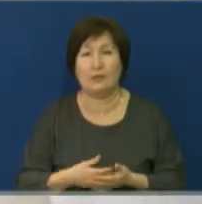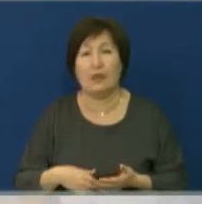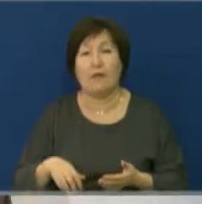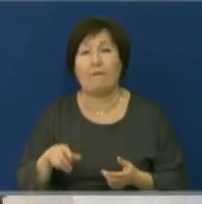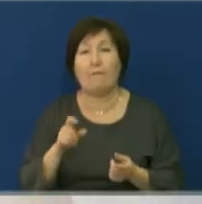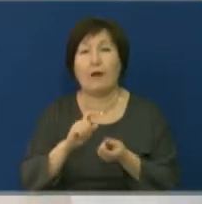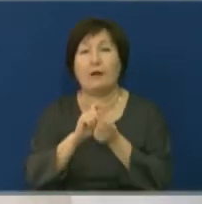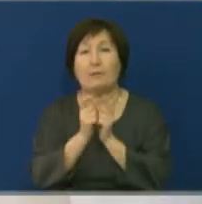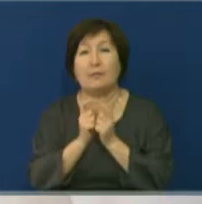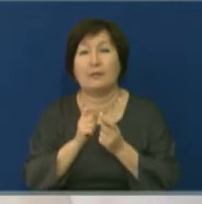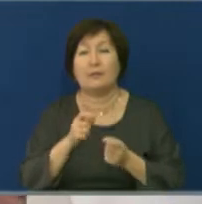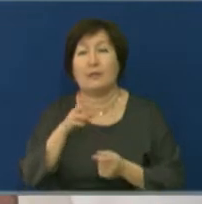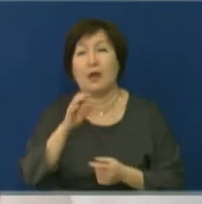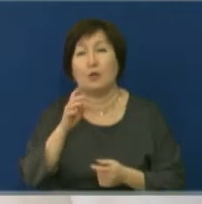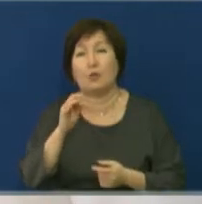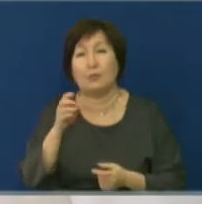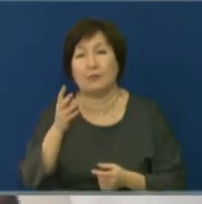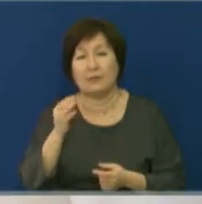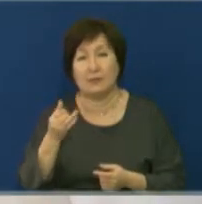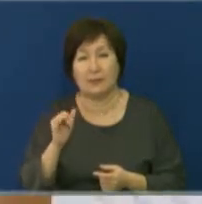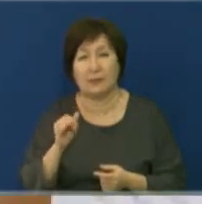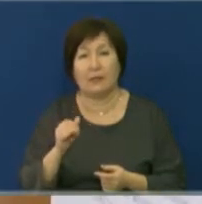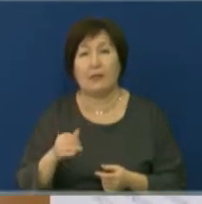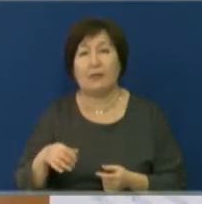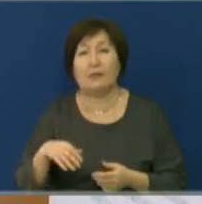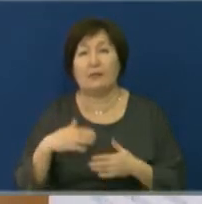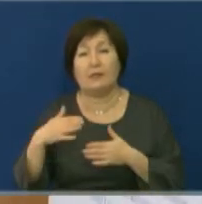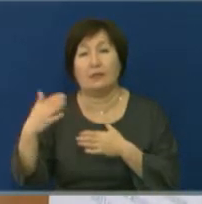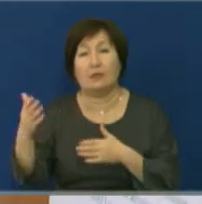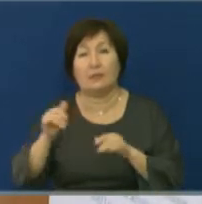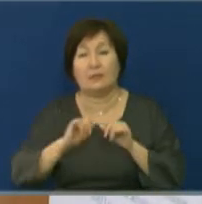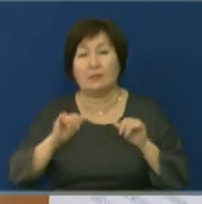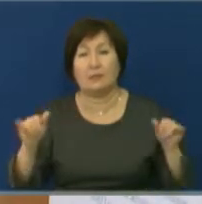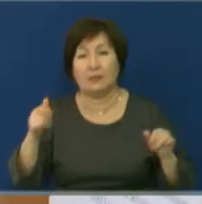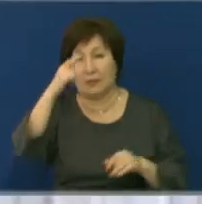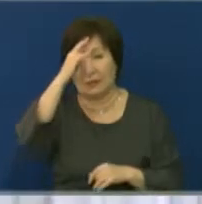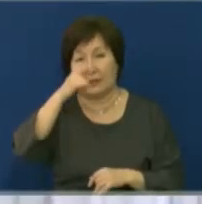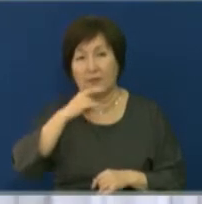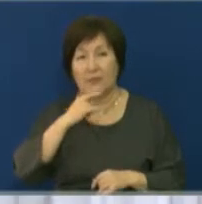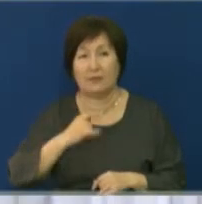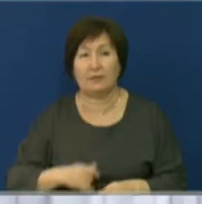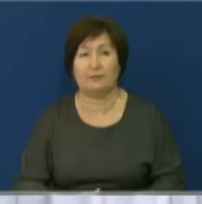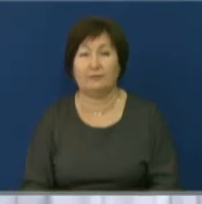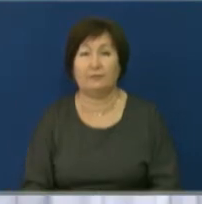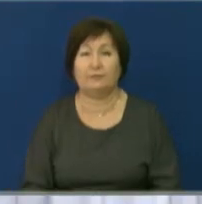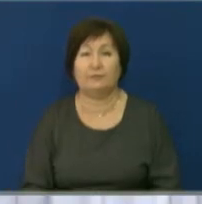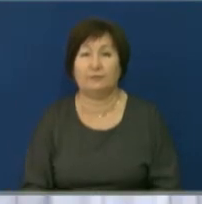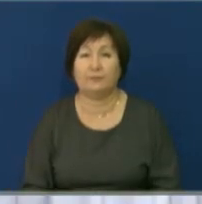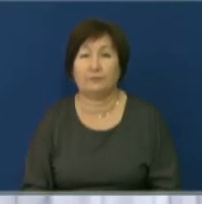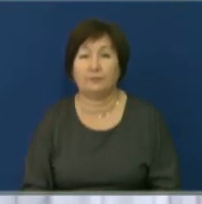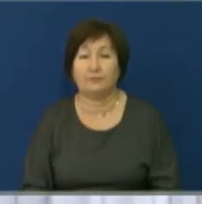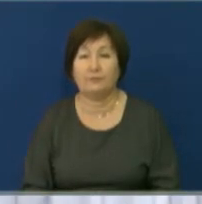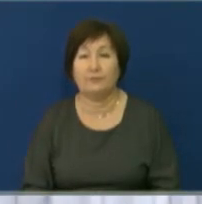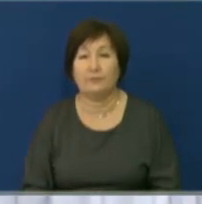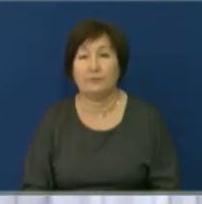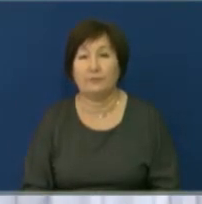самым внести свой вклад в дальнейшее становление суверенного Казахстана. Самат Секенов, Диана Толеу, Ельжан Макзумов, телеканал